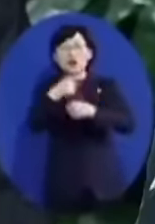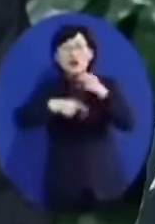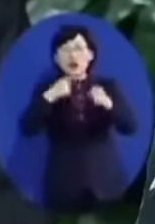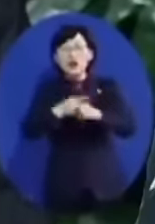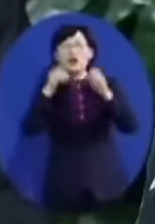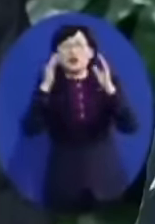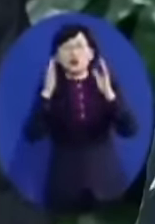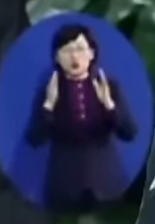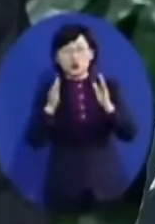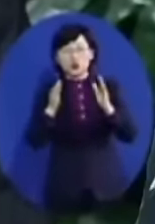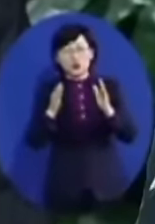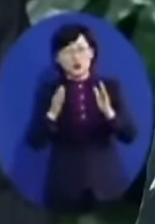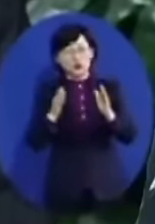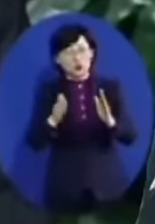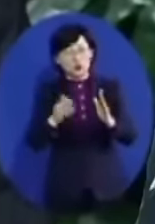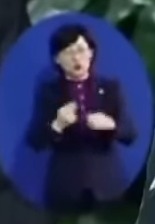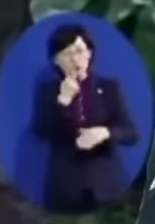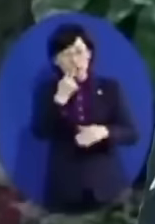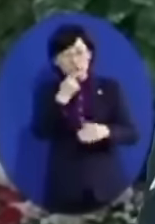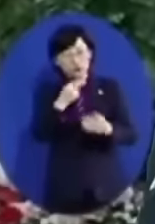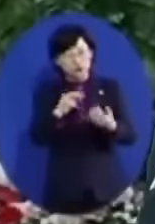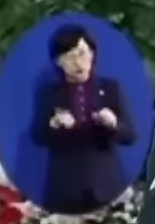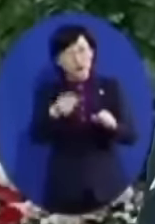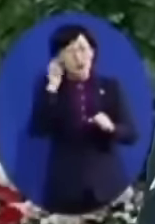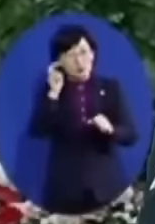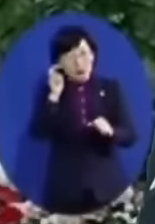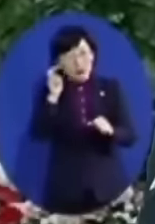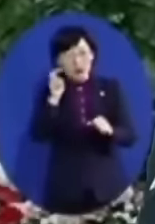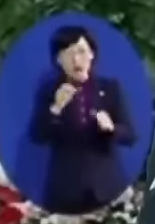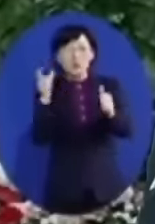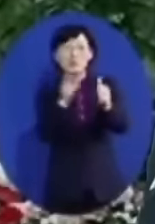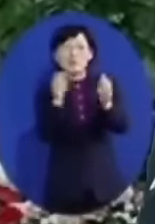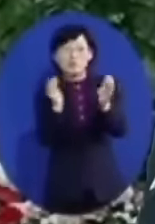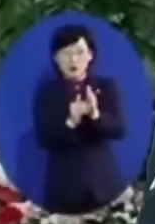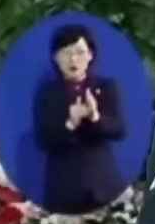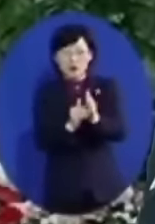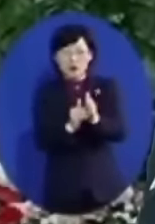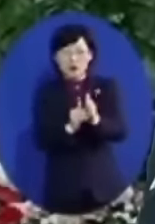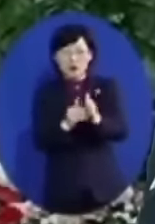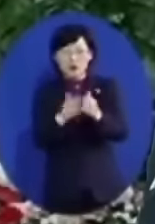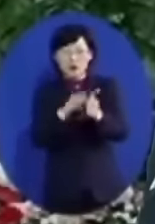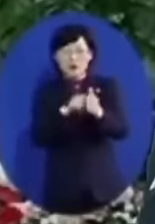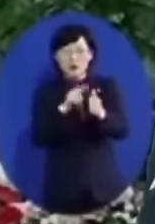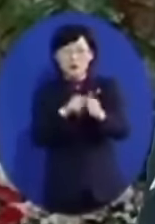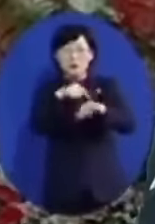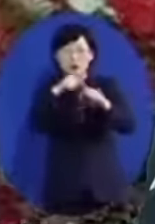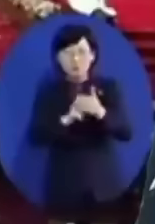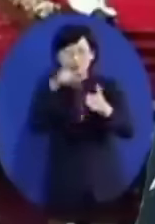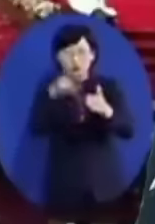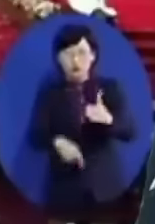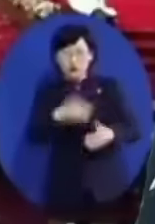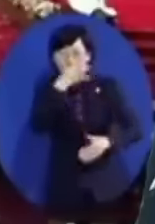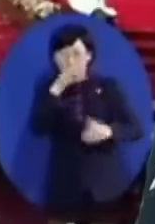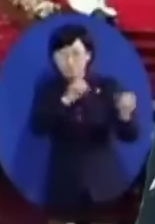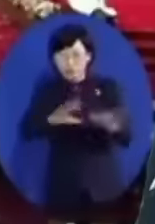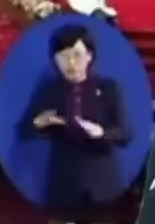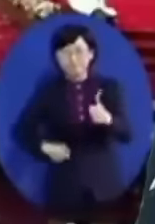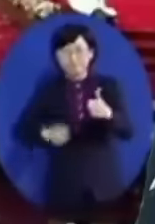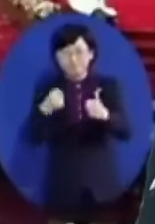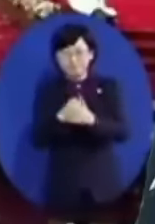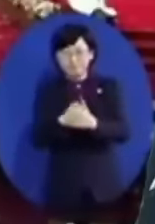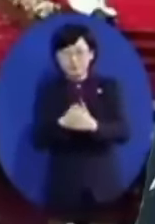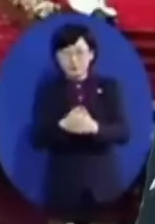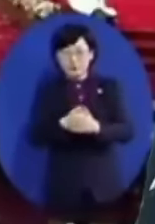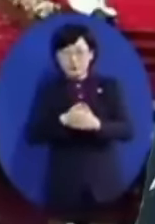넘기기가 어렵다고 말을 했습니다. 그 후 록펠러는 마음에 욕심을 버리기로 작정했습니다. 그리고